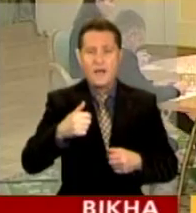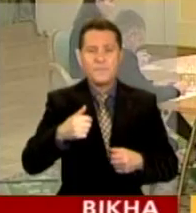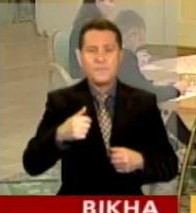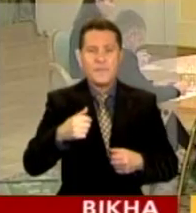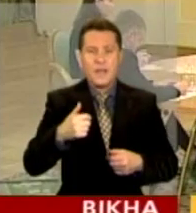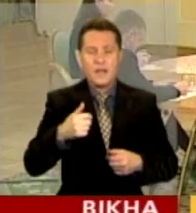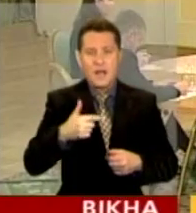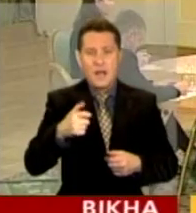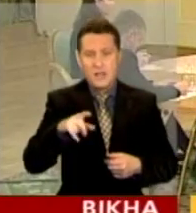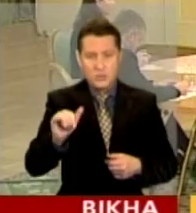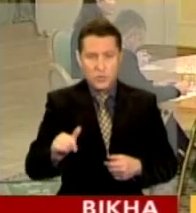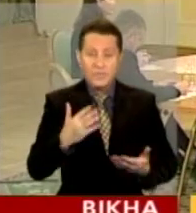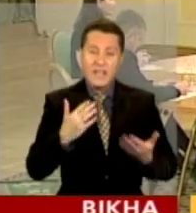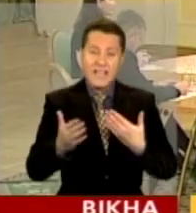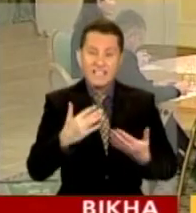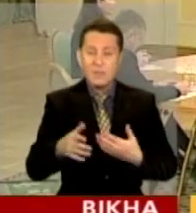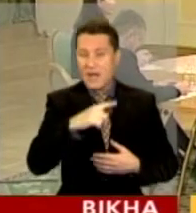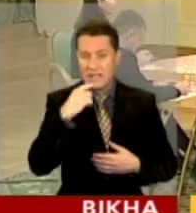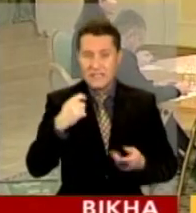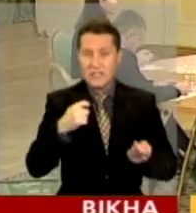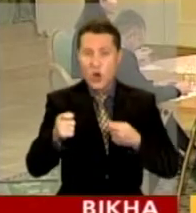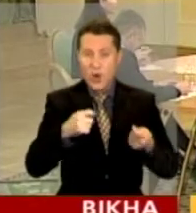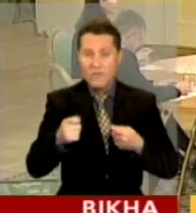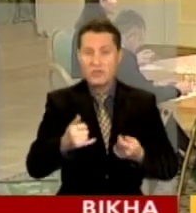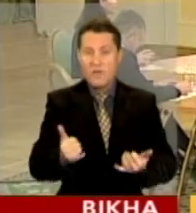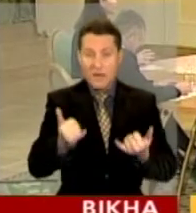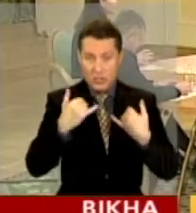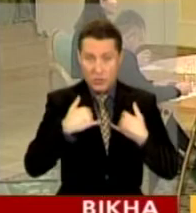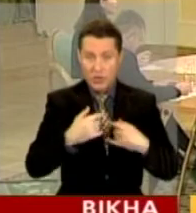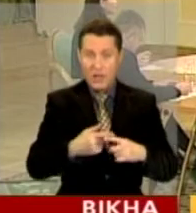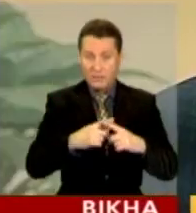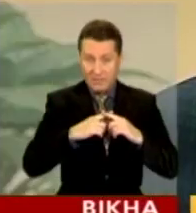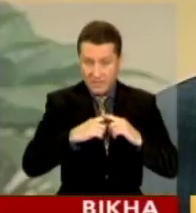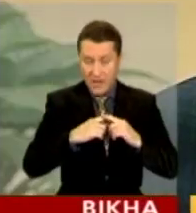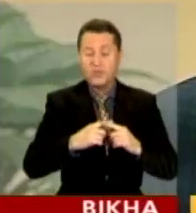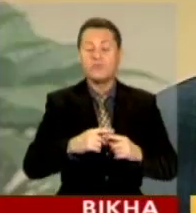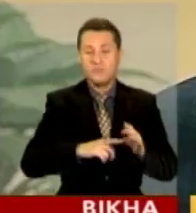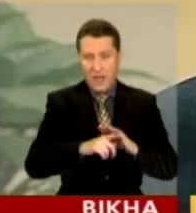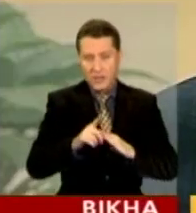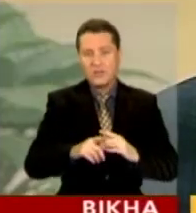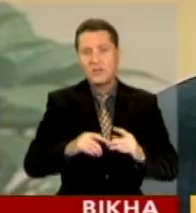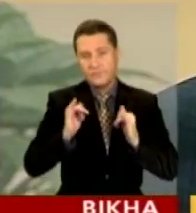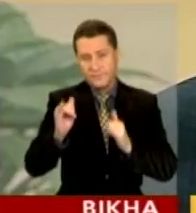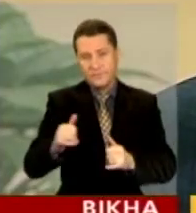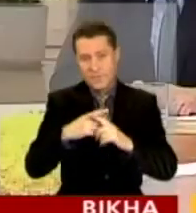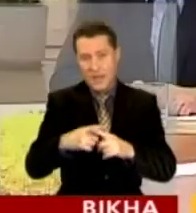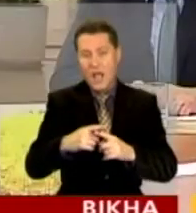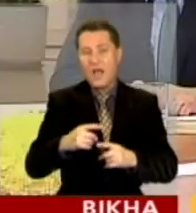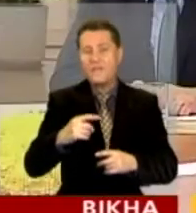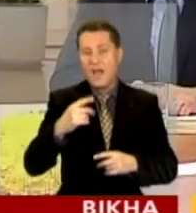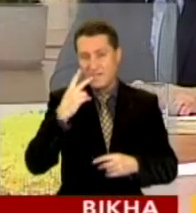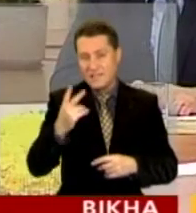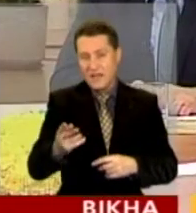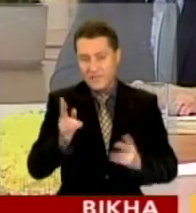Якщо б російське руководство пішло нам навстречу, ми б також почали рухатися навстречу російському руководству.